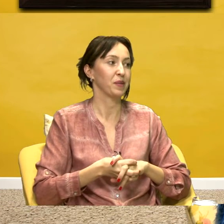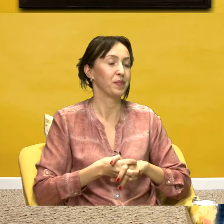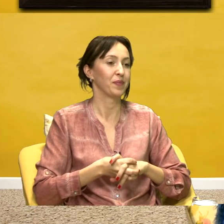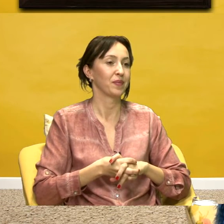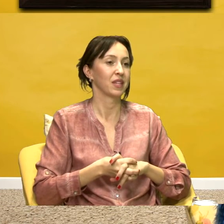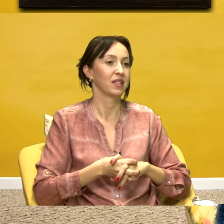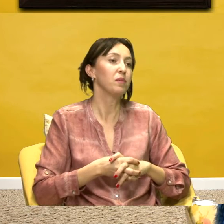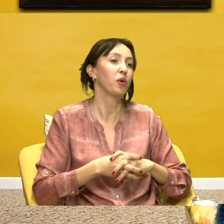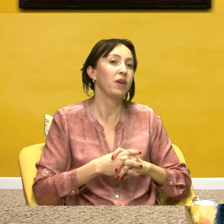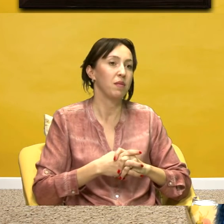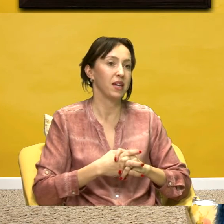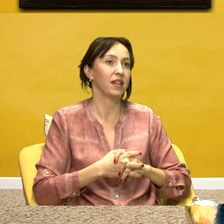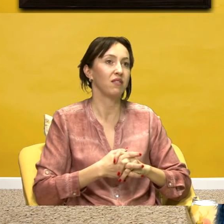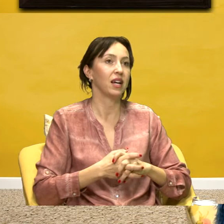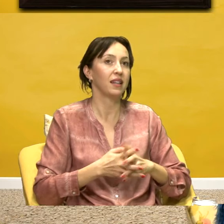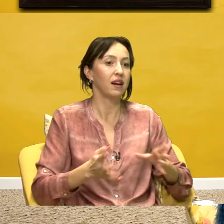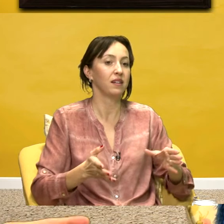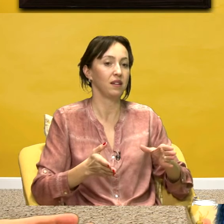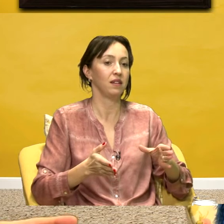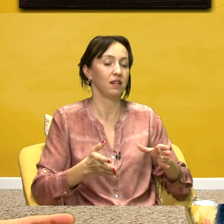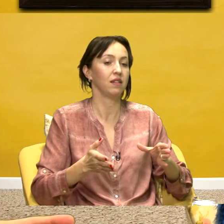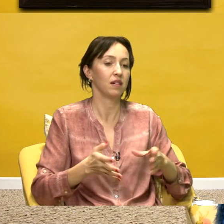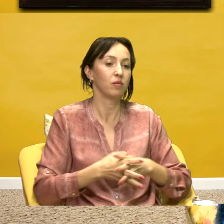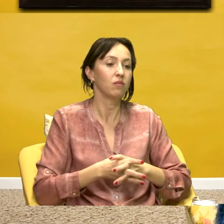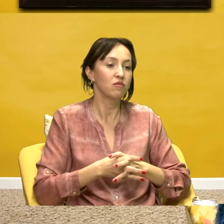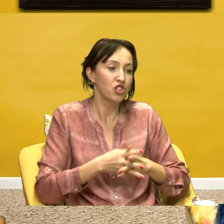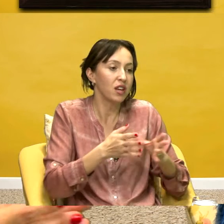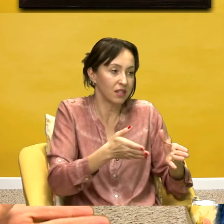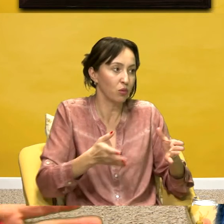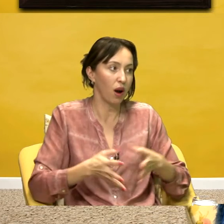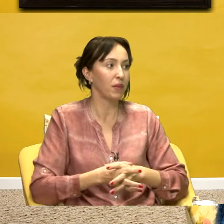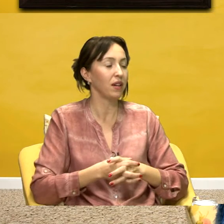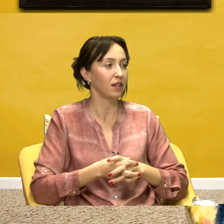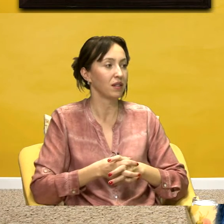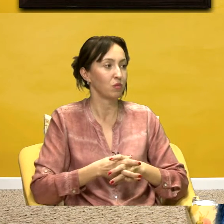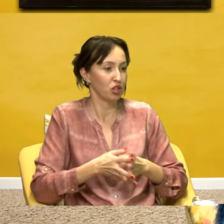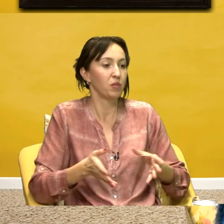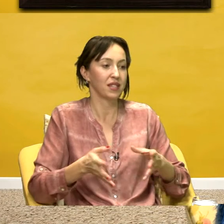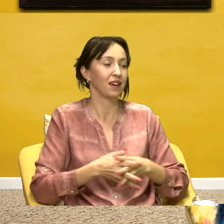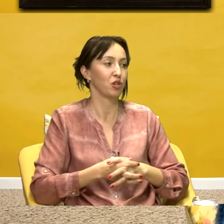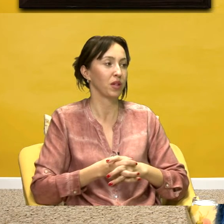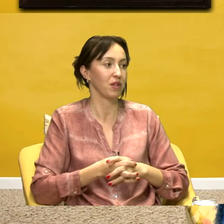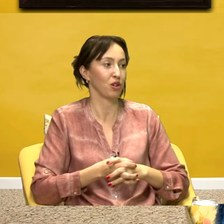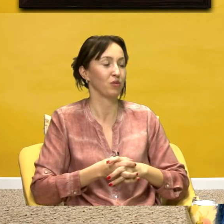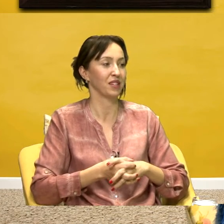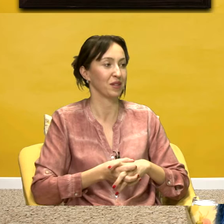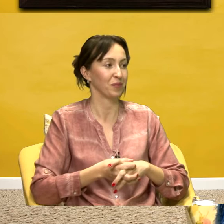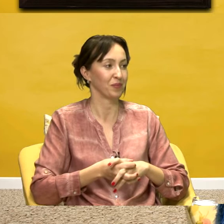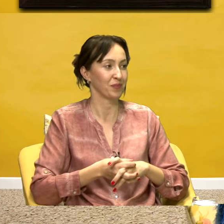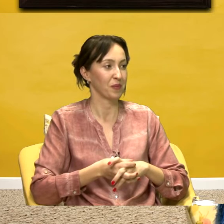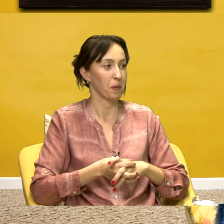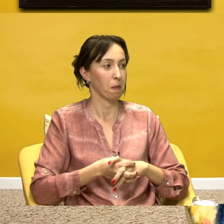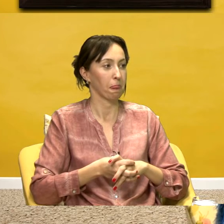Da, este. Sunt probleme, e adevărat, dar și ei sunt oameni, trebuie să-i acceptăm așa cum